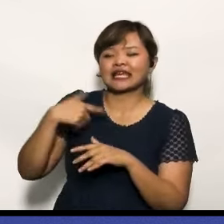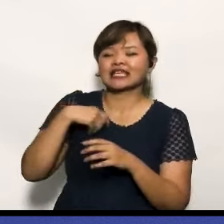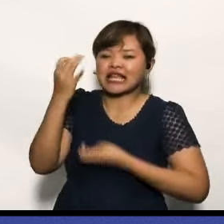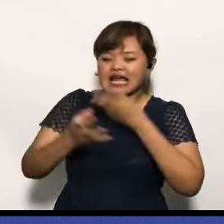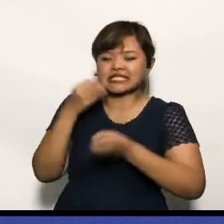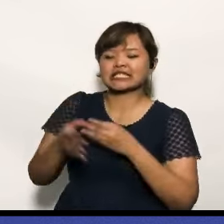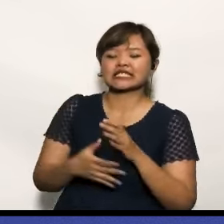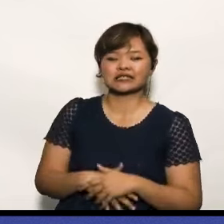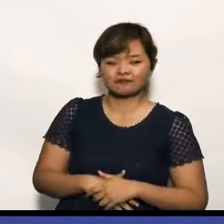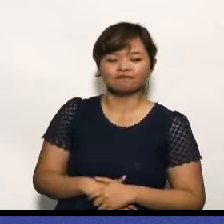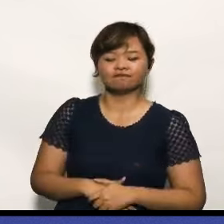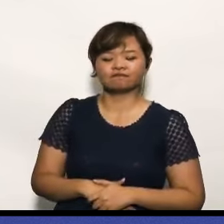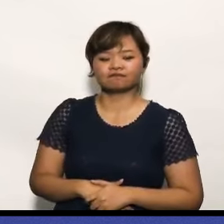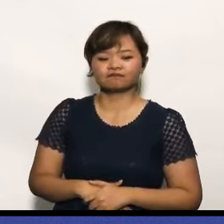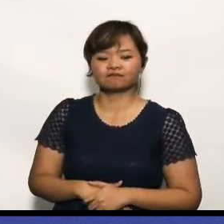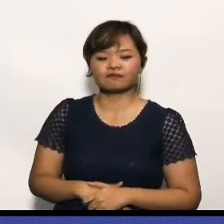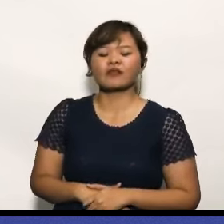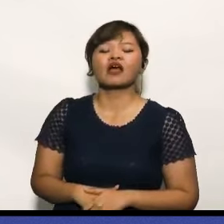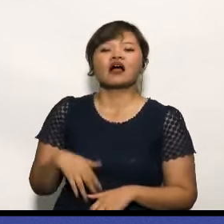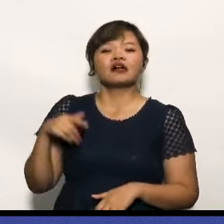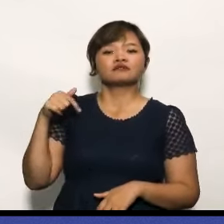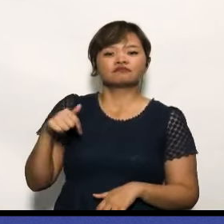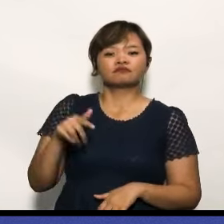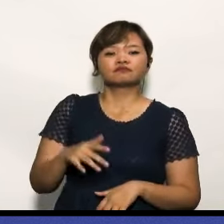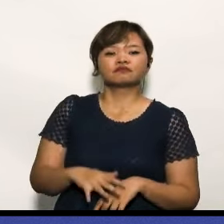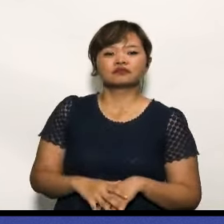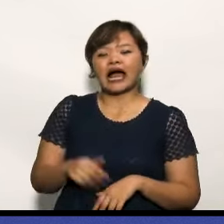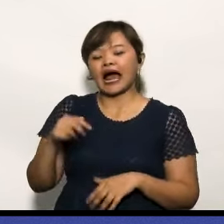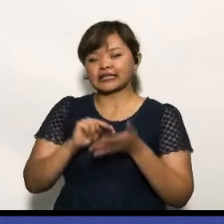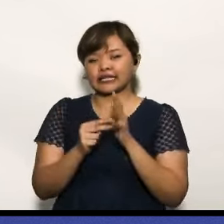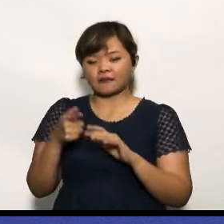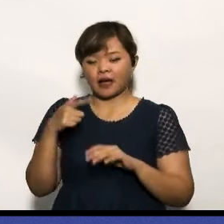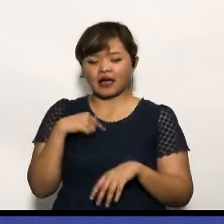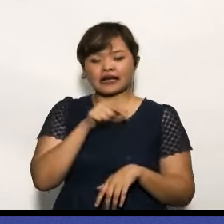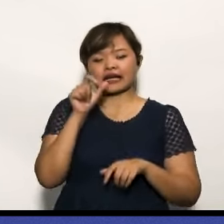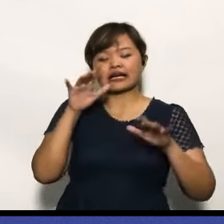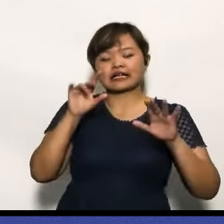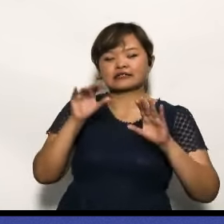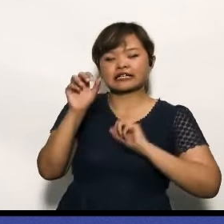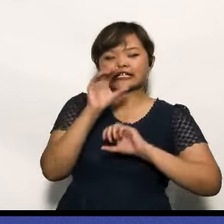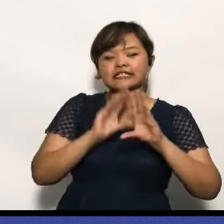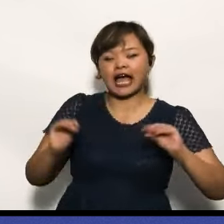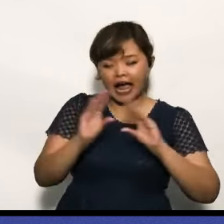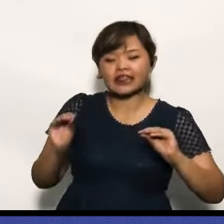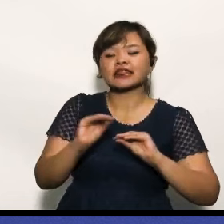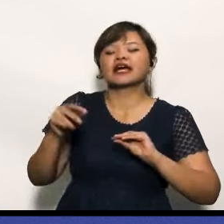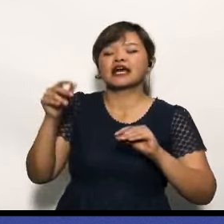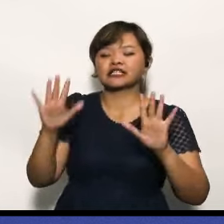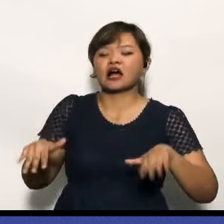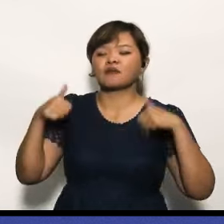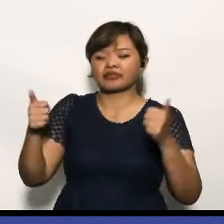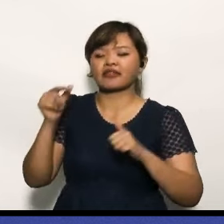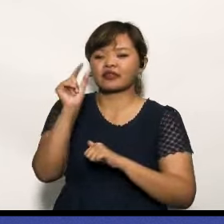so powerful. The Bible says, work out your salvation with fear and trembling. Kerjakan keselamatanmu dengan takut dan gentar.